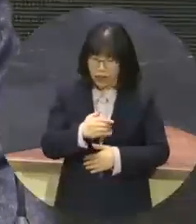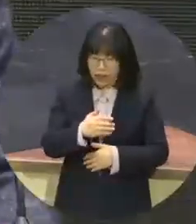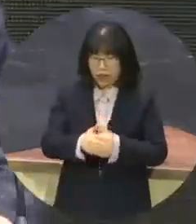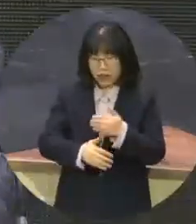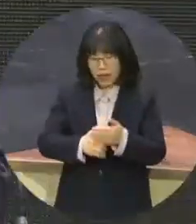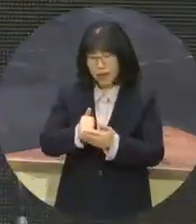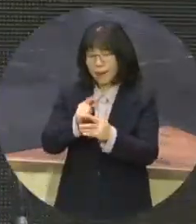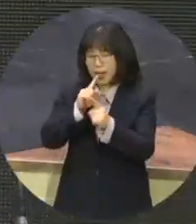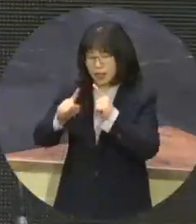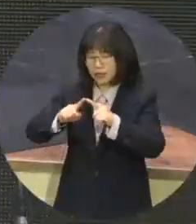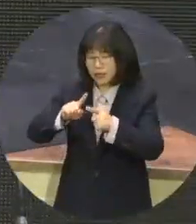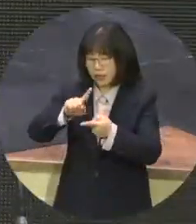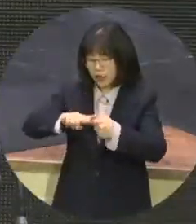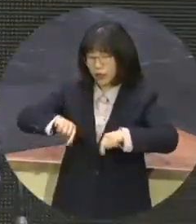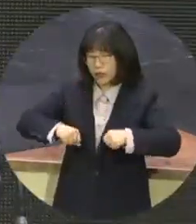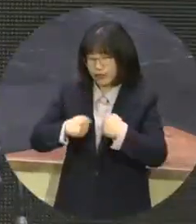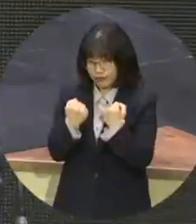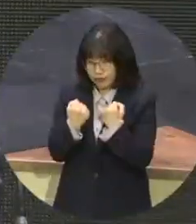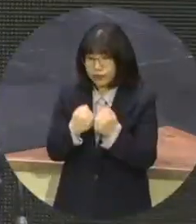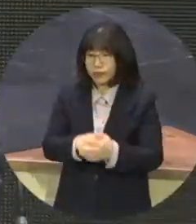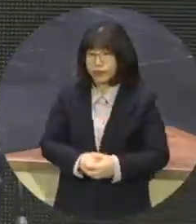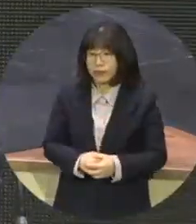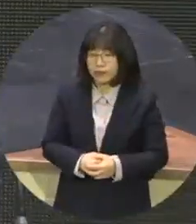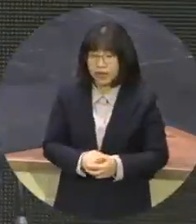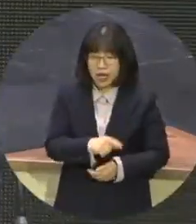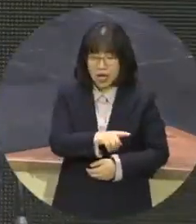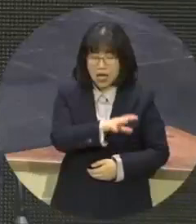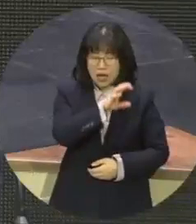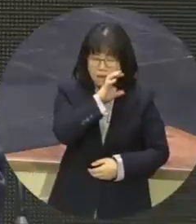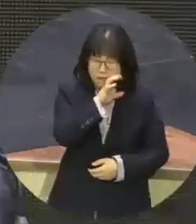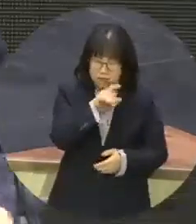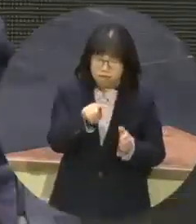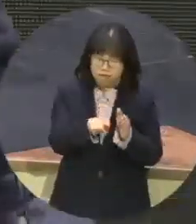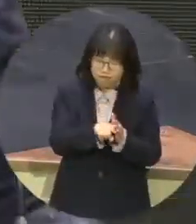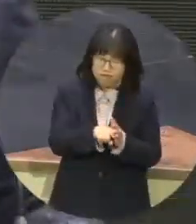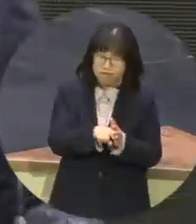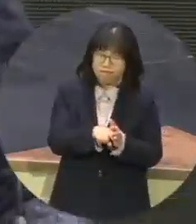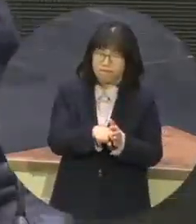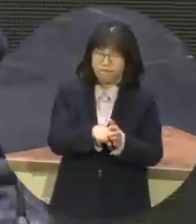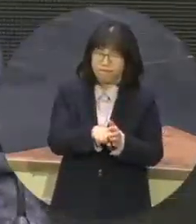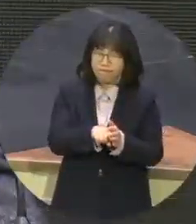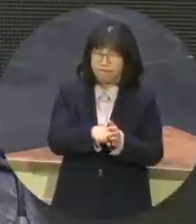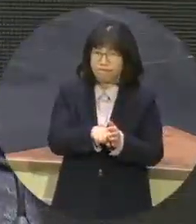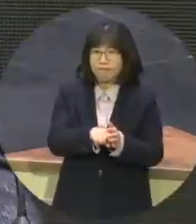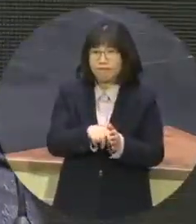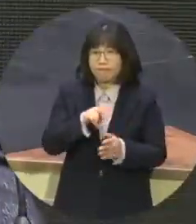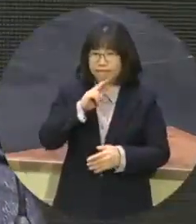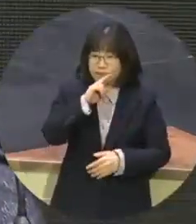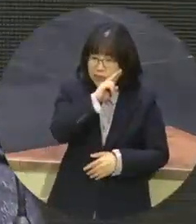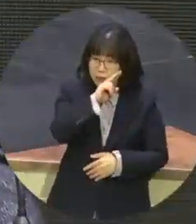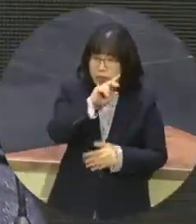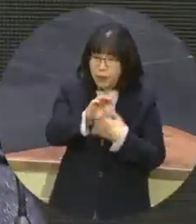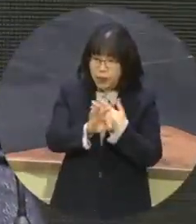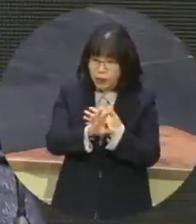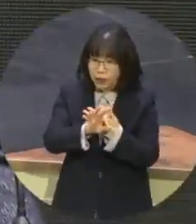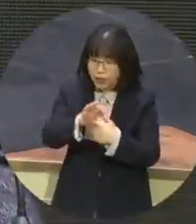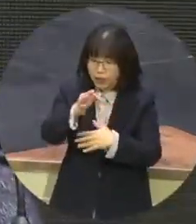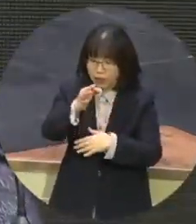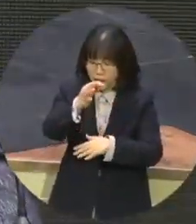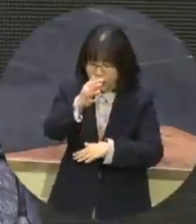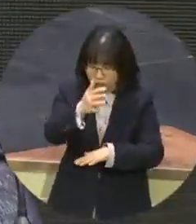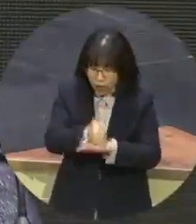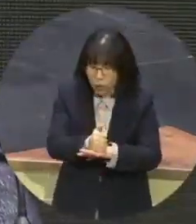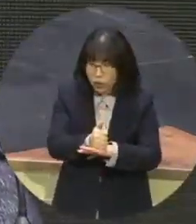여러분요, 불신앙하고 원망하고 불평 이 하다가요, 결국 그 사람은 떨어져